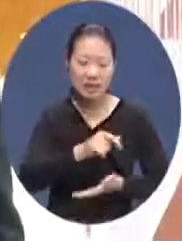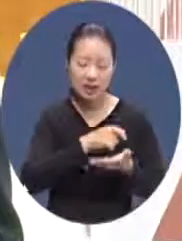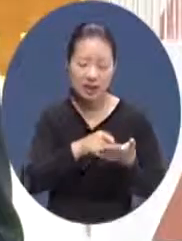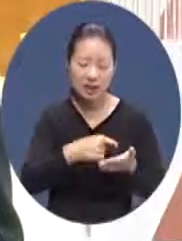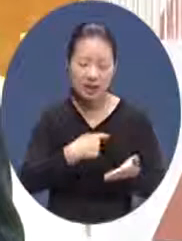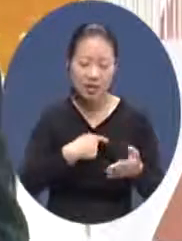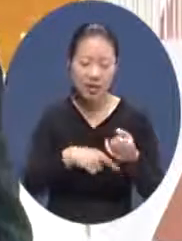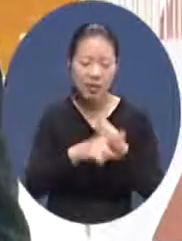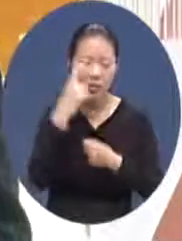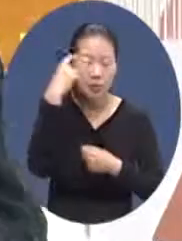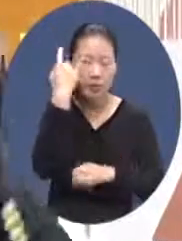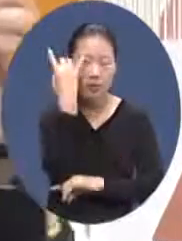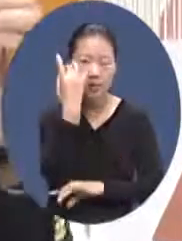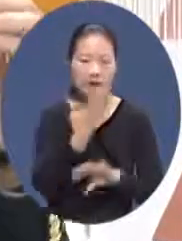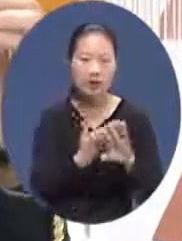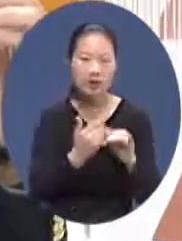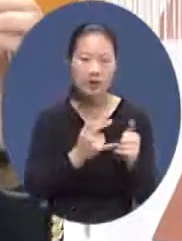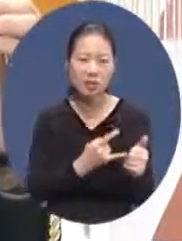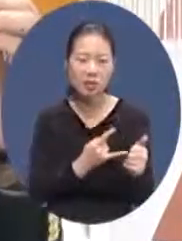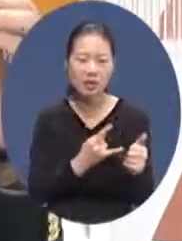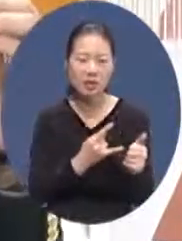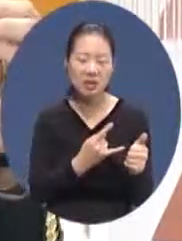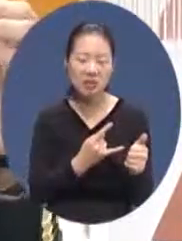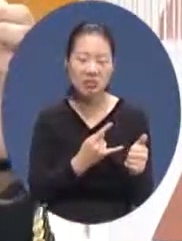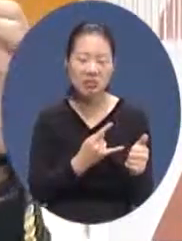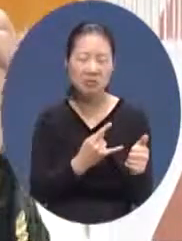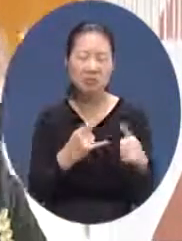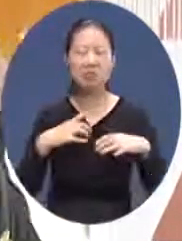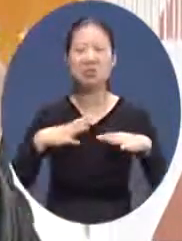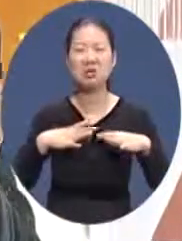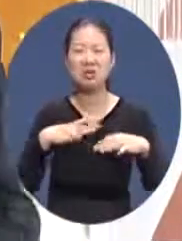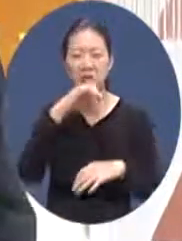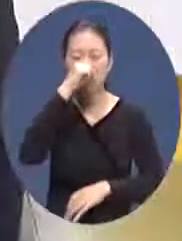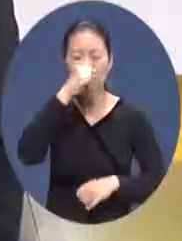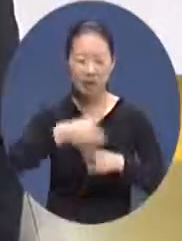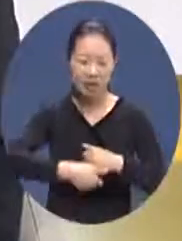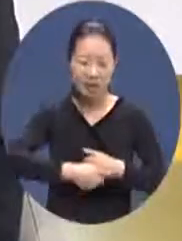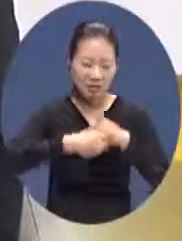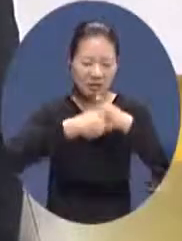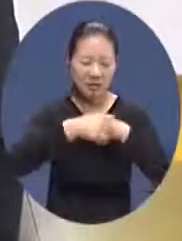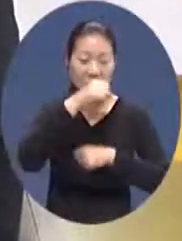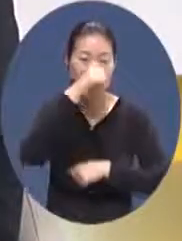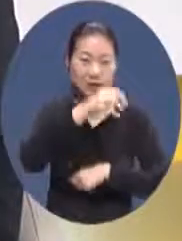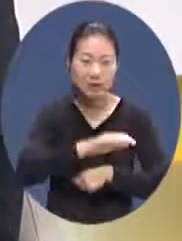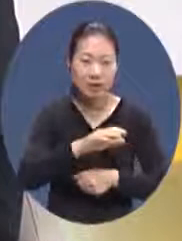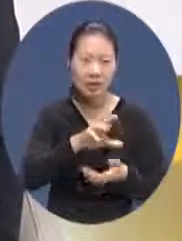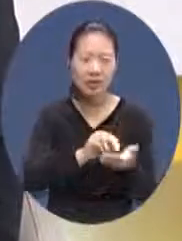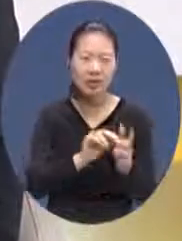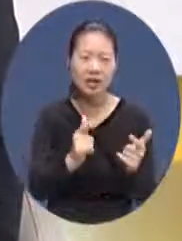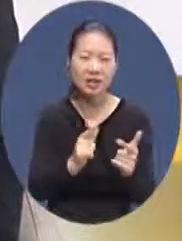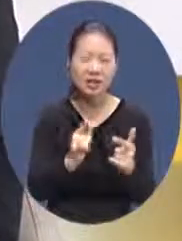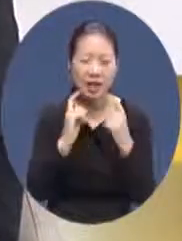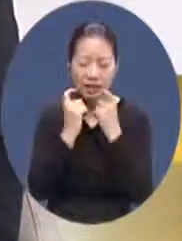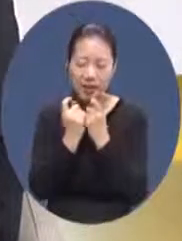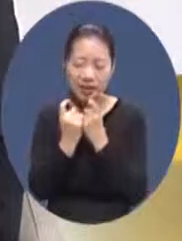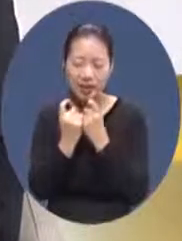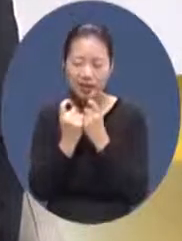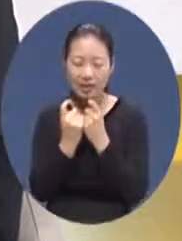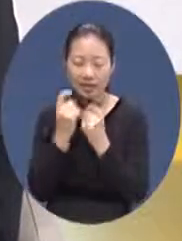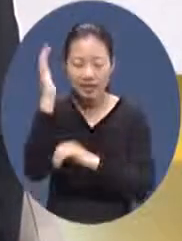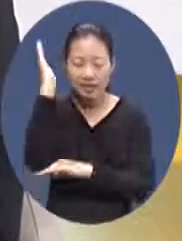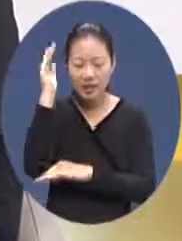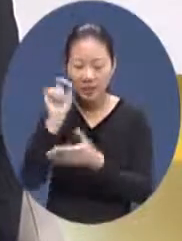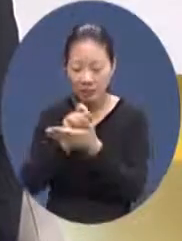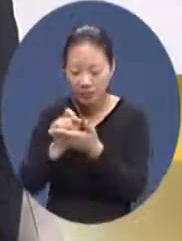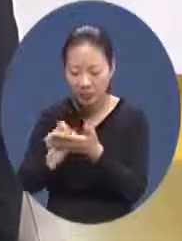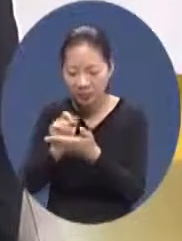얘는 기본적으로 남들 앞에서 잘난 척하는 걸 좋아하는 것 같거든요. 그러니까 대접받는 걸 좋아하는데 네. 숙제 아닌 일기 쓰는 건 아무도 대접을 안 해주잖아요.